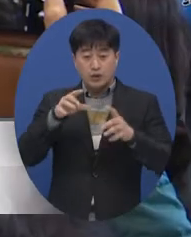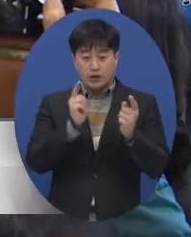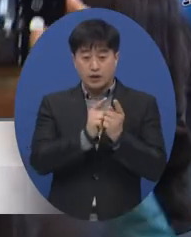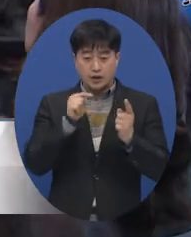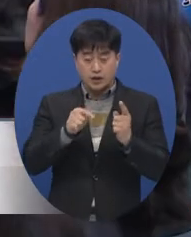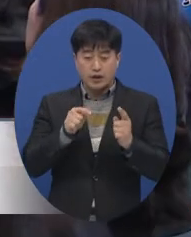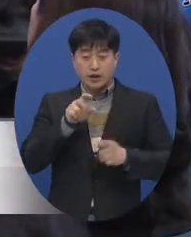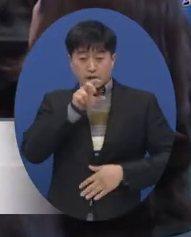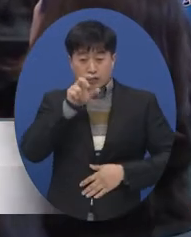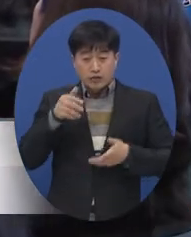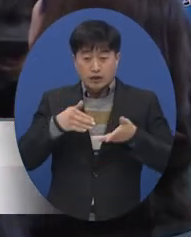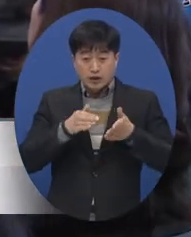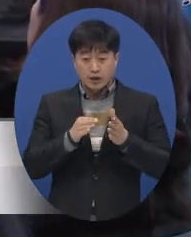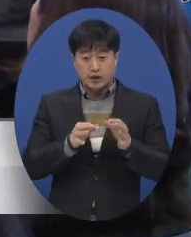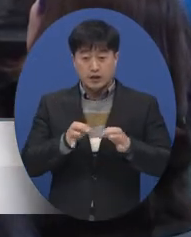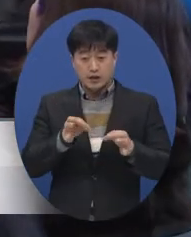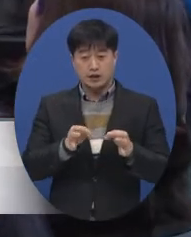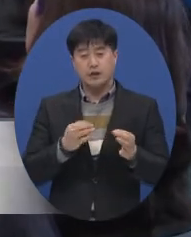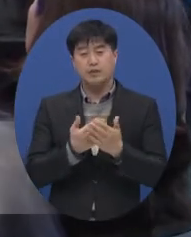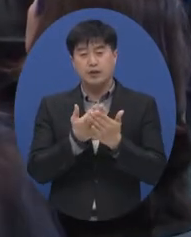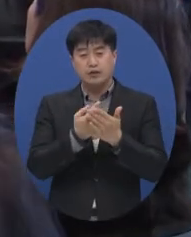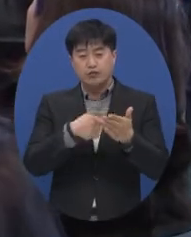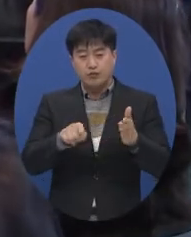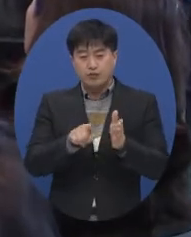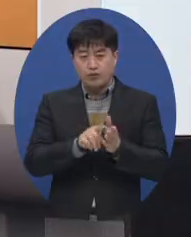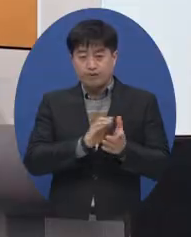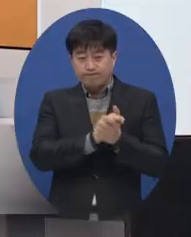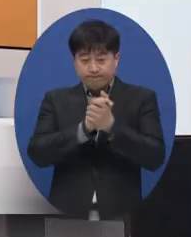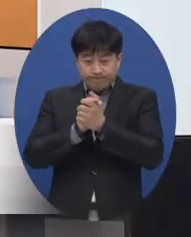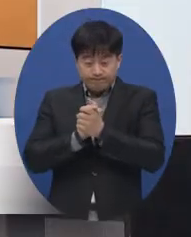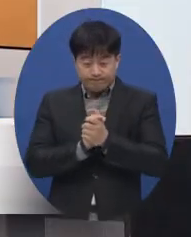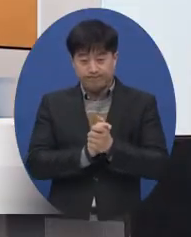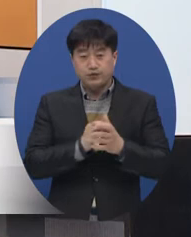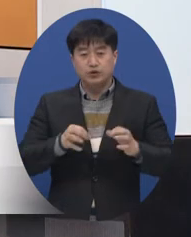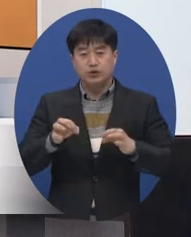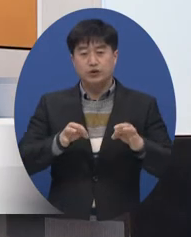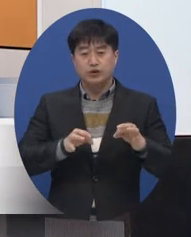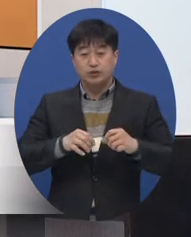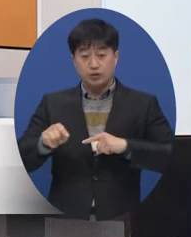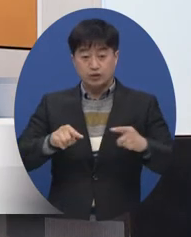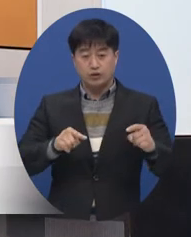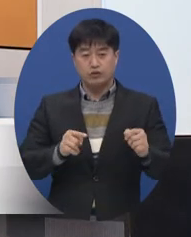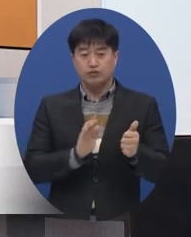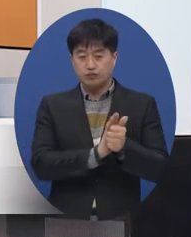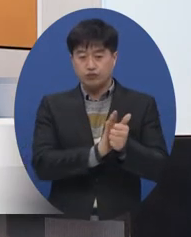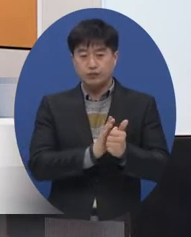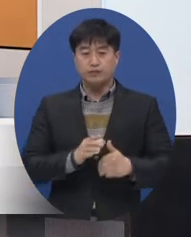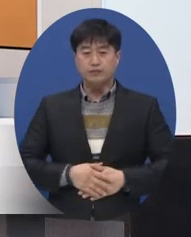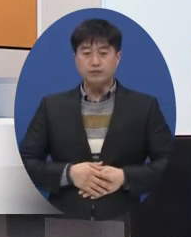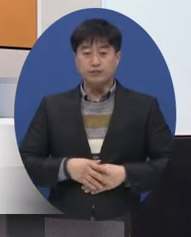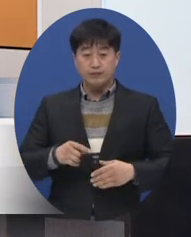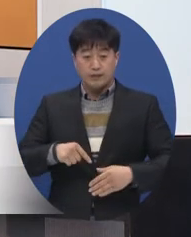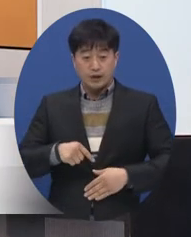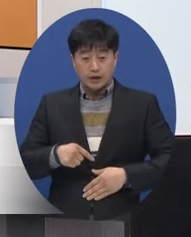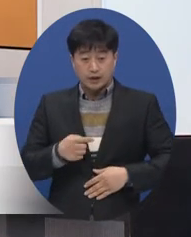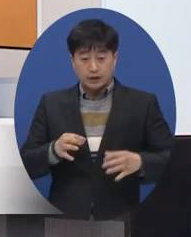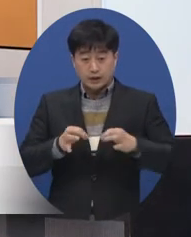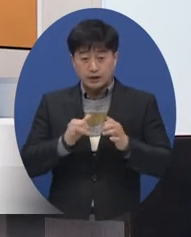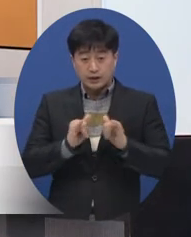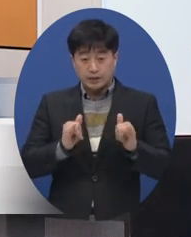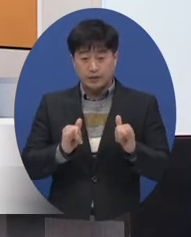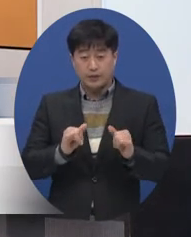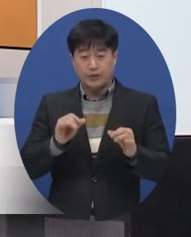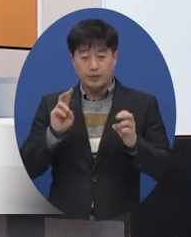활성화를 위한 현장 밀착형 정책들을 추진합니다. 자영업자 분들께서 창업에서부터 영업, 폐업